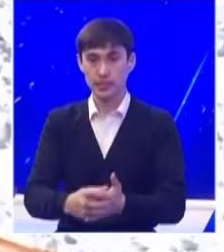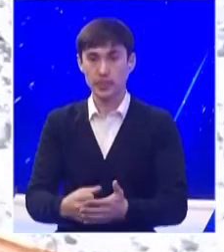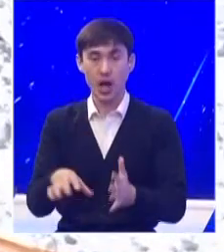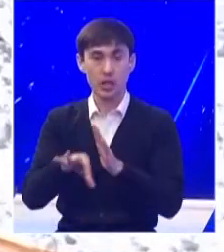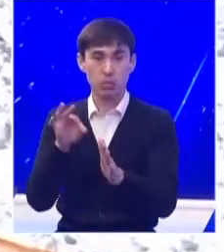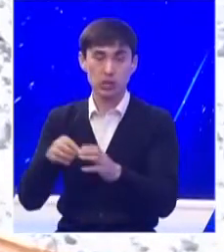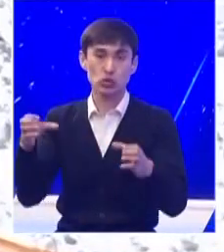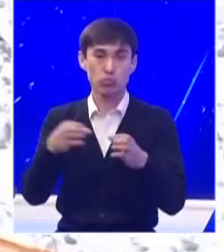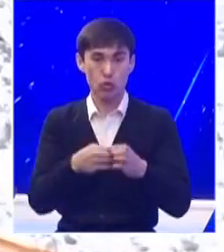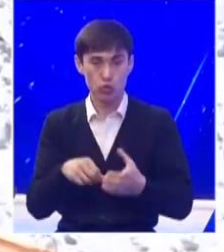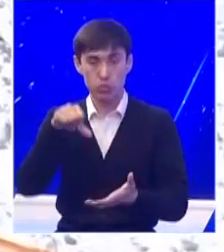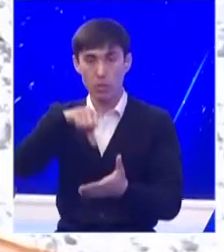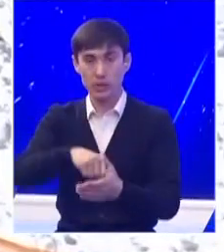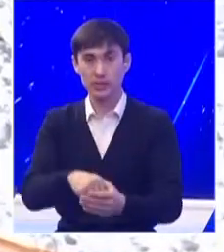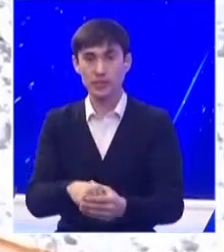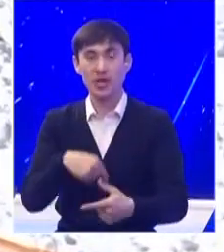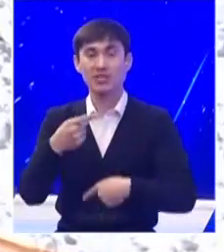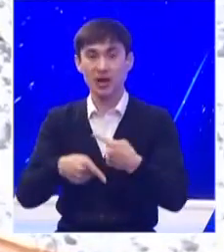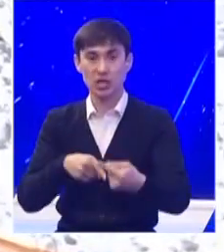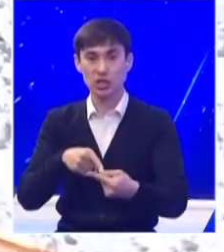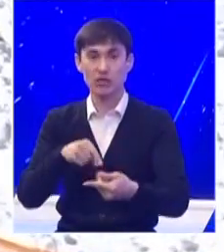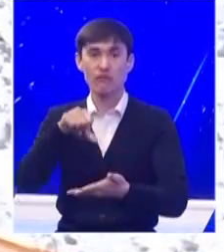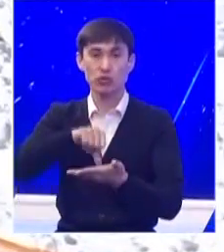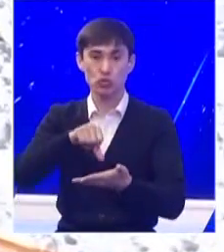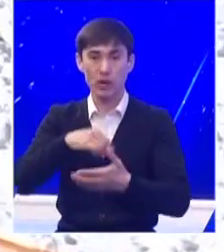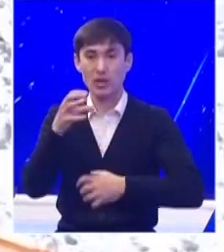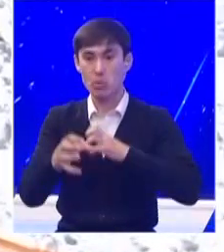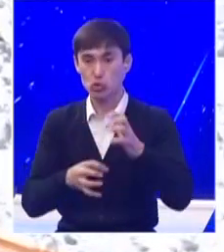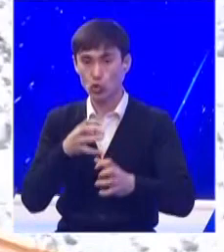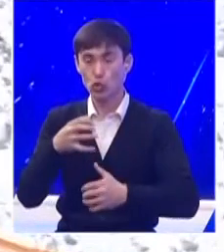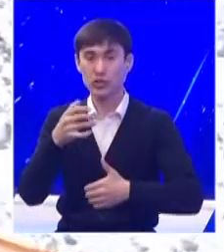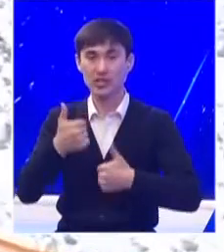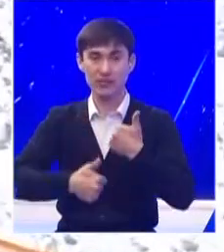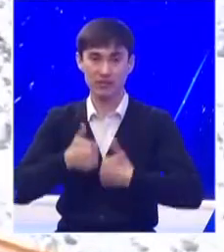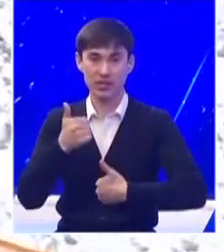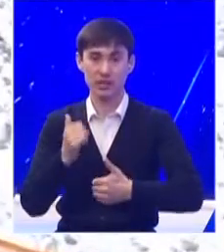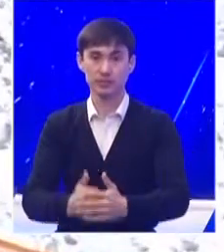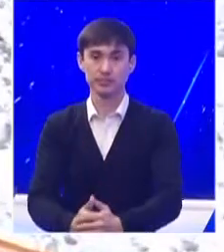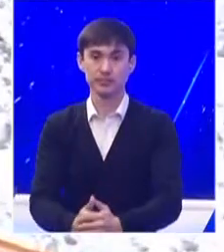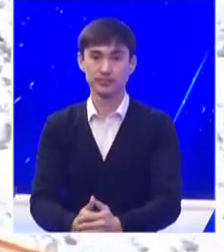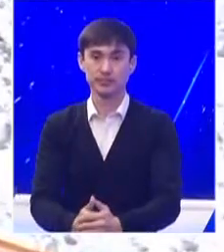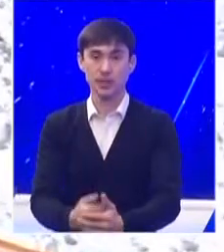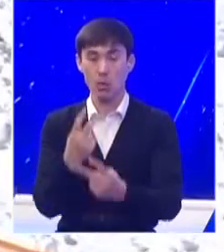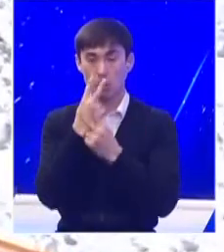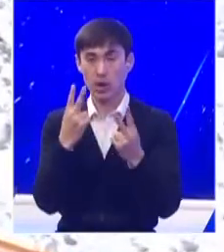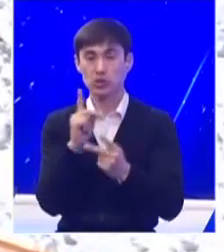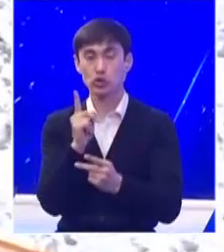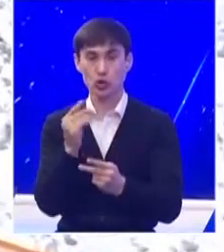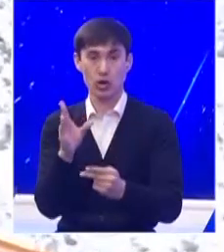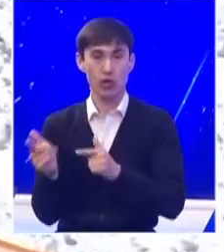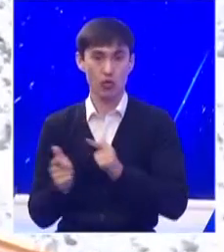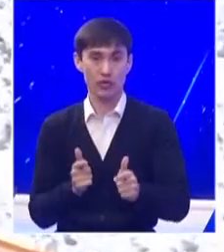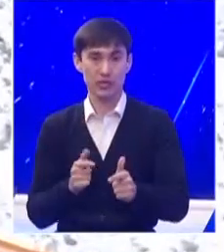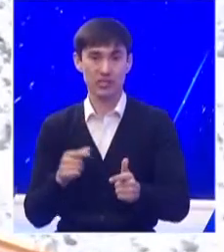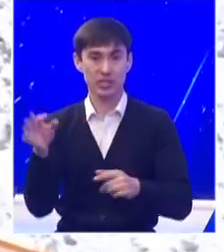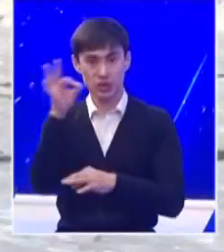Отобраться в сборную, попасть как бы дальше, чтобы выступать на международных соревнованиях дальше были. Показать, на что я готовилась